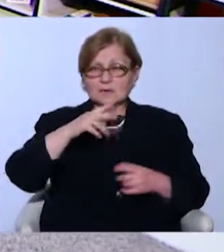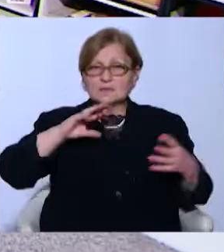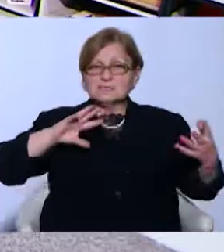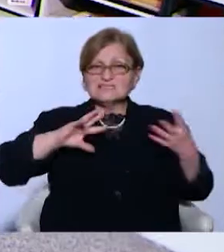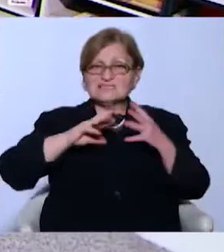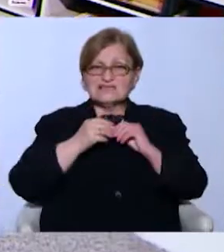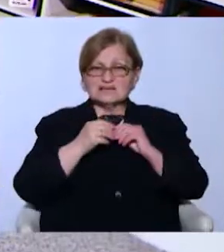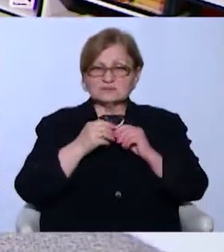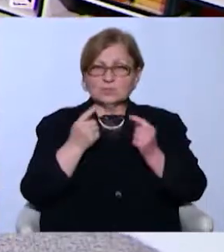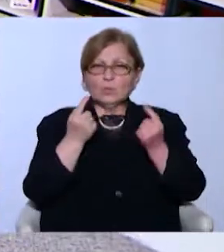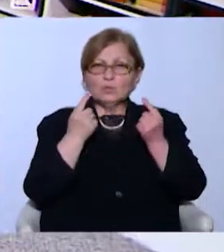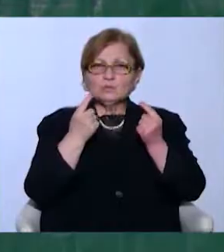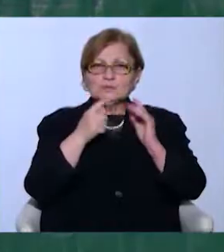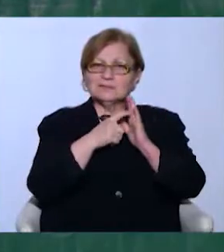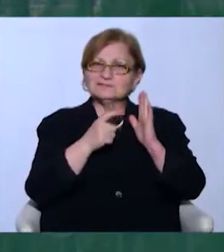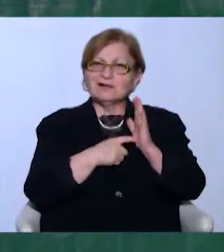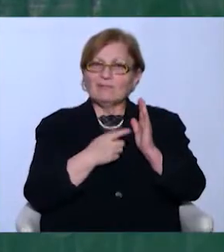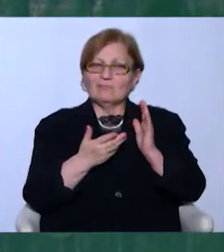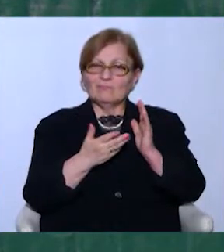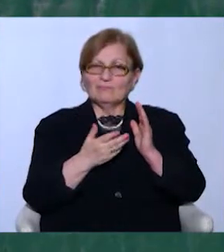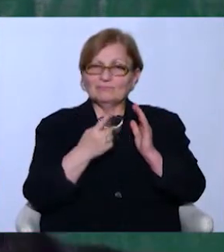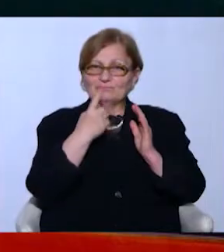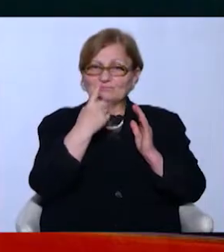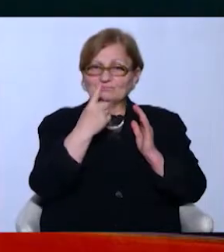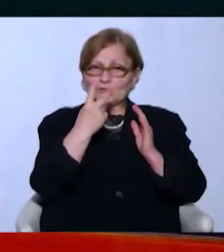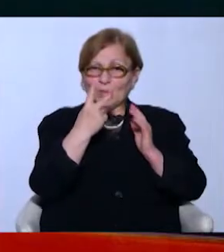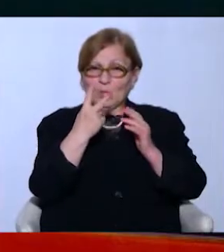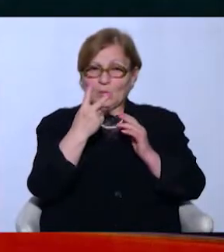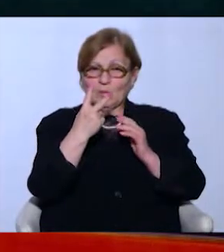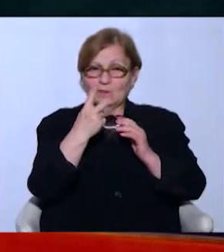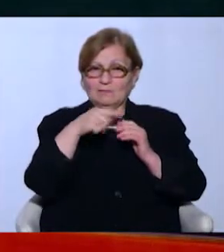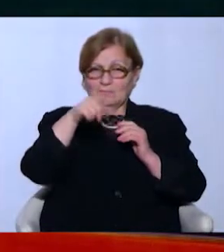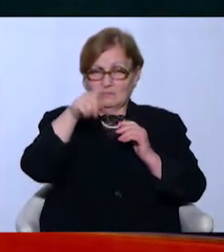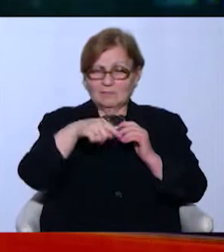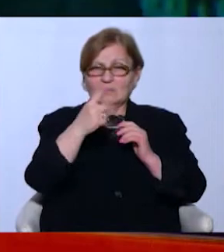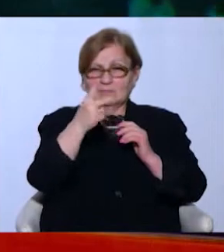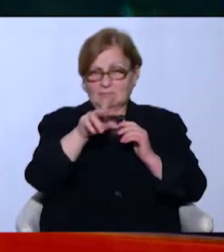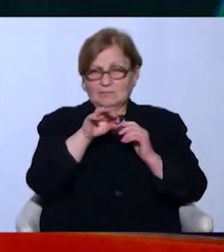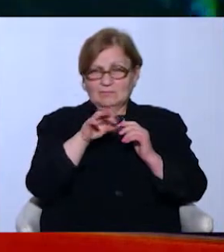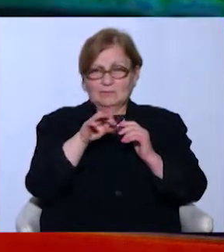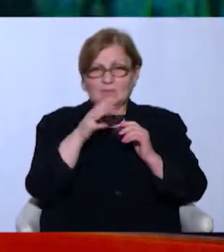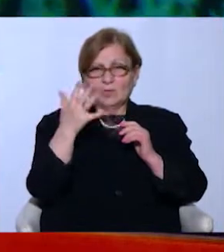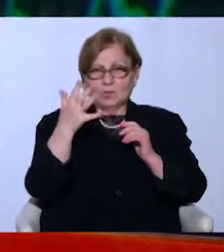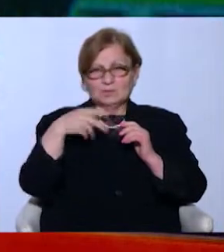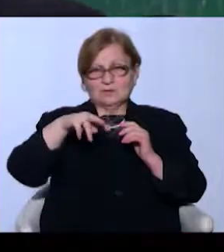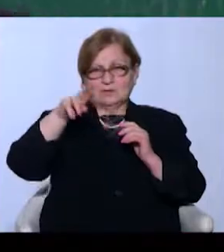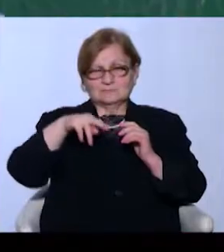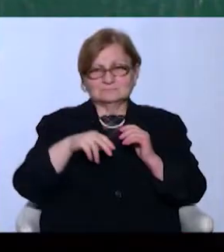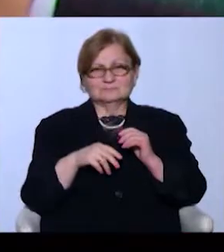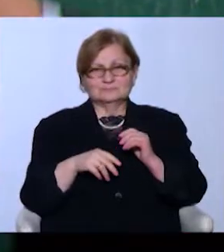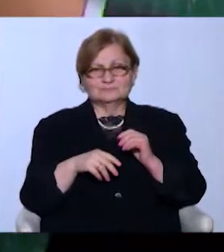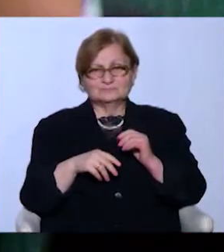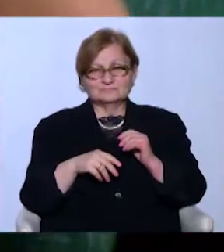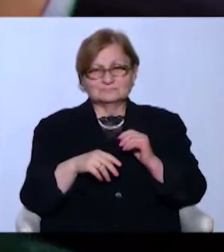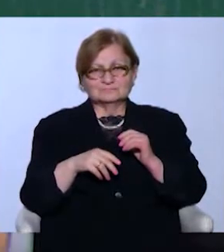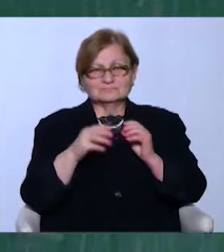საერთო უდიდესი გამყოფი. 1 არის 2, მაქვს ამოწერის უფლება 3-ის არა მაქვს და 5-ის მაქვს. აი 5.